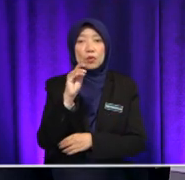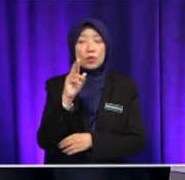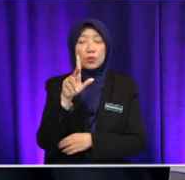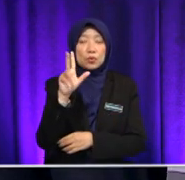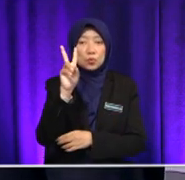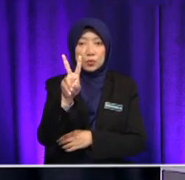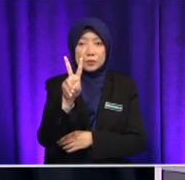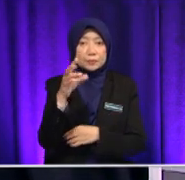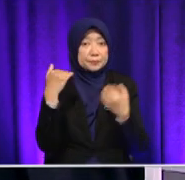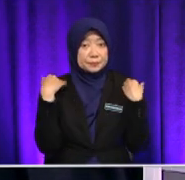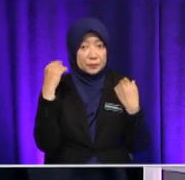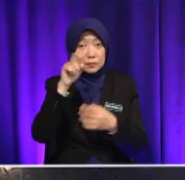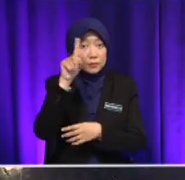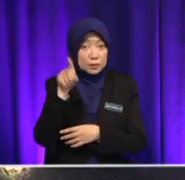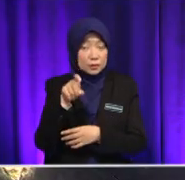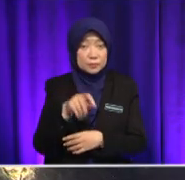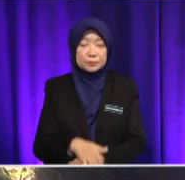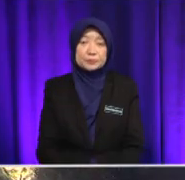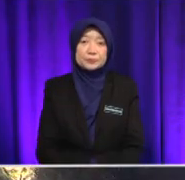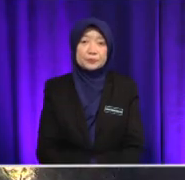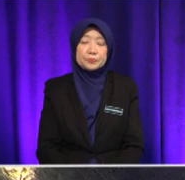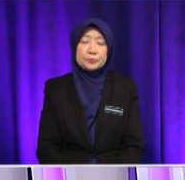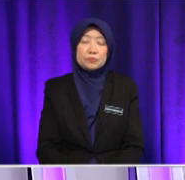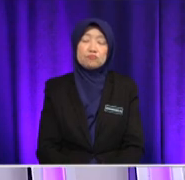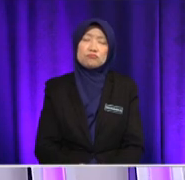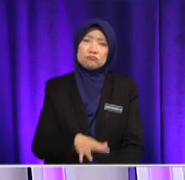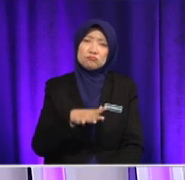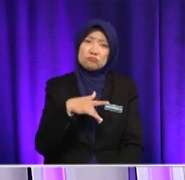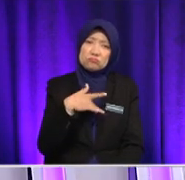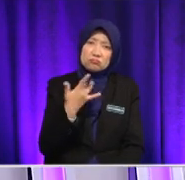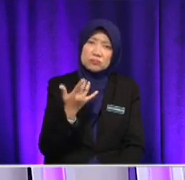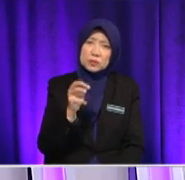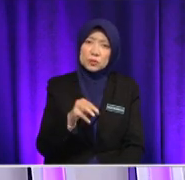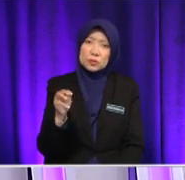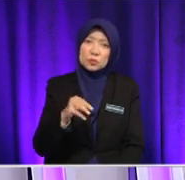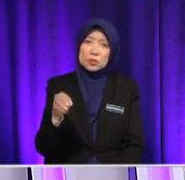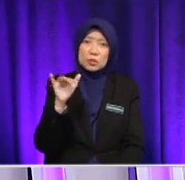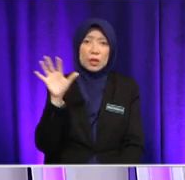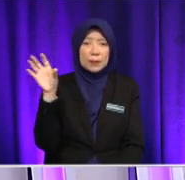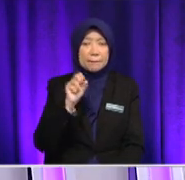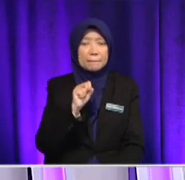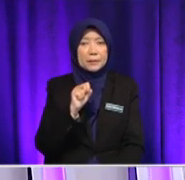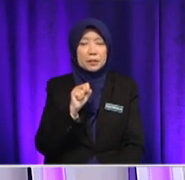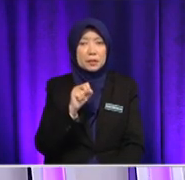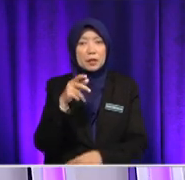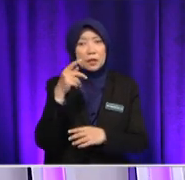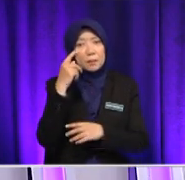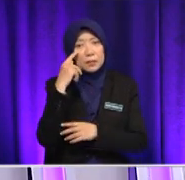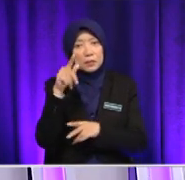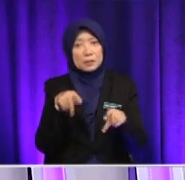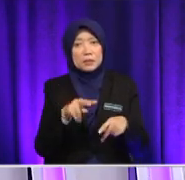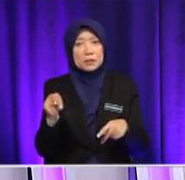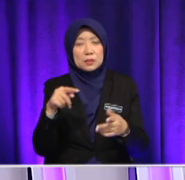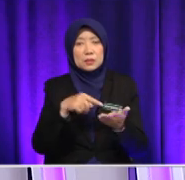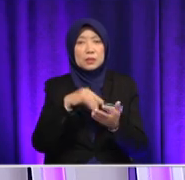aku mah ada soalnya saya apa yang saya perasaan coy sebenarnya murid-murid yang mengambil mata pelajaran ini sebenarnya bukan saja IQ